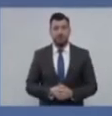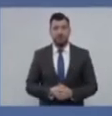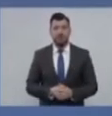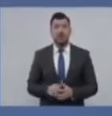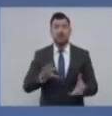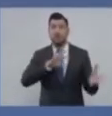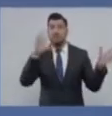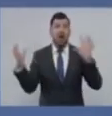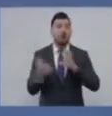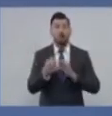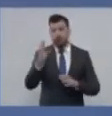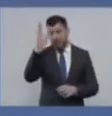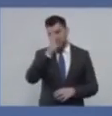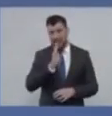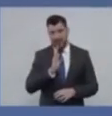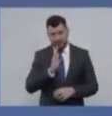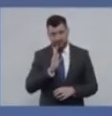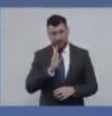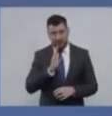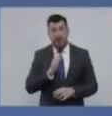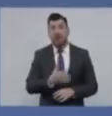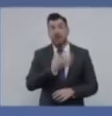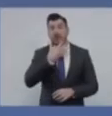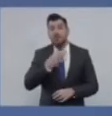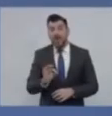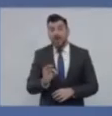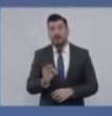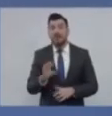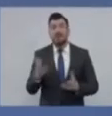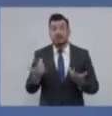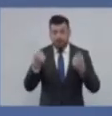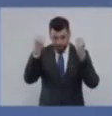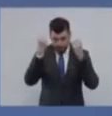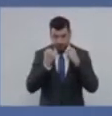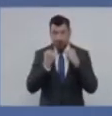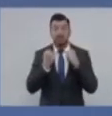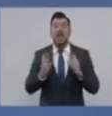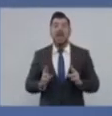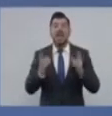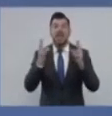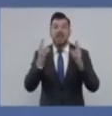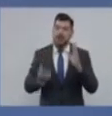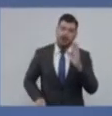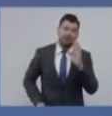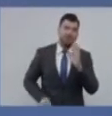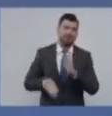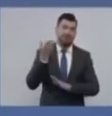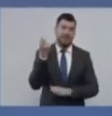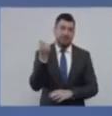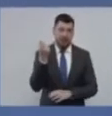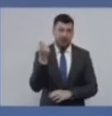της προσφοράς διογκώνει τις τιμές στην ενέργεια και στα βασικά είδη της καθημερινότητας του